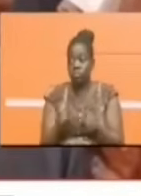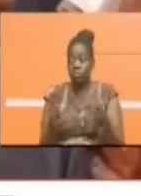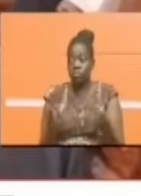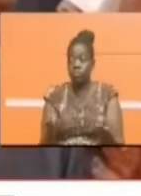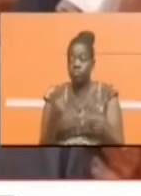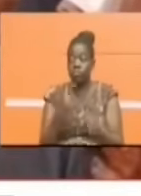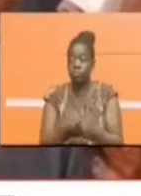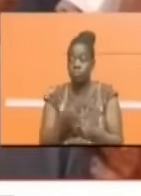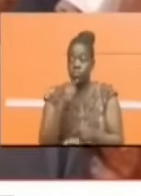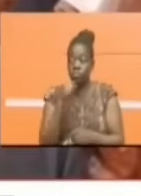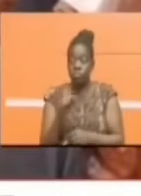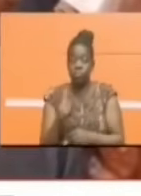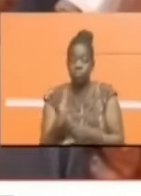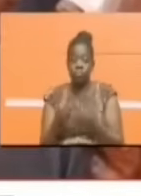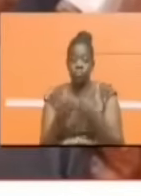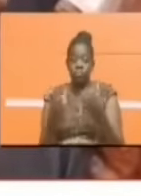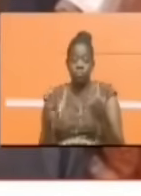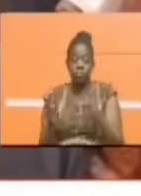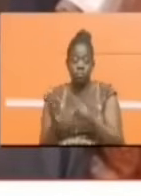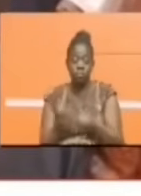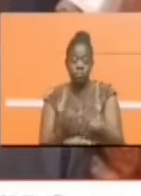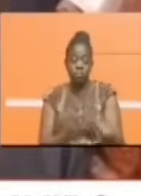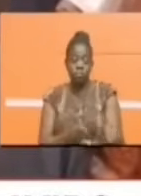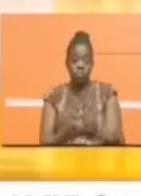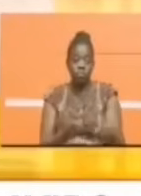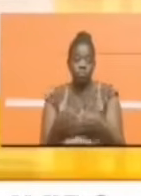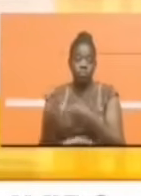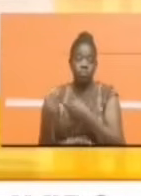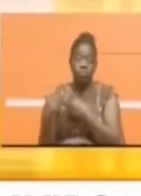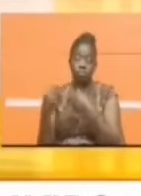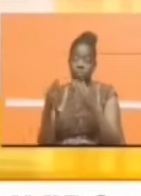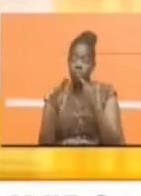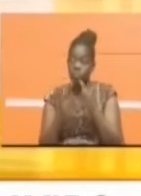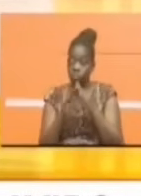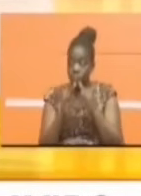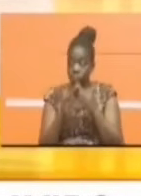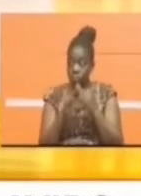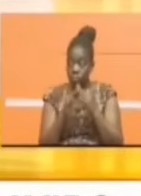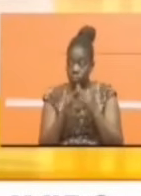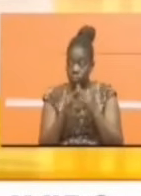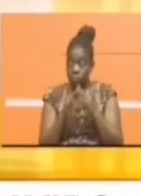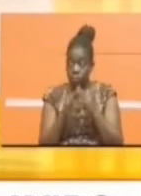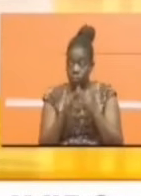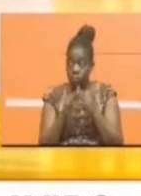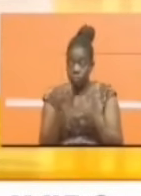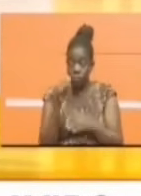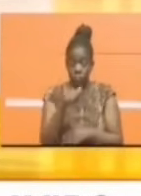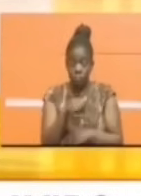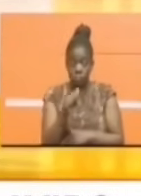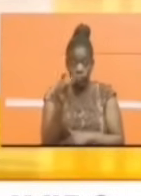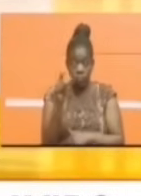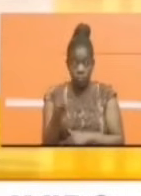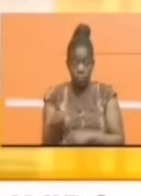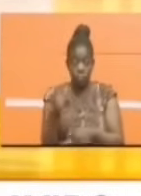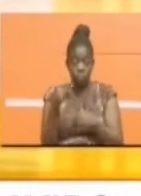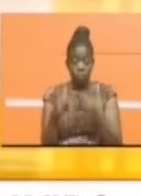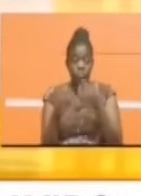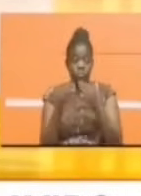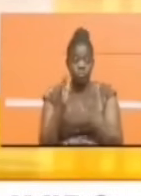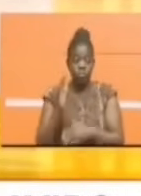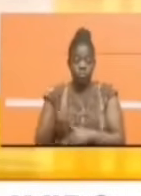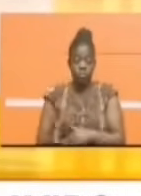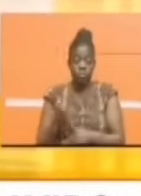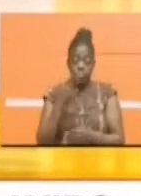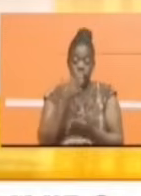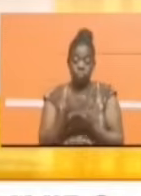mu kiseera nga bataata abamu babalekedde obuvunaanyizibwa bw'amaka. Tufube buli omu okutwala mu maka gaffe empisa